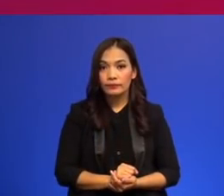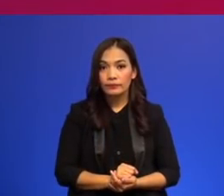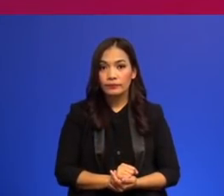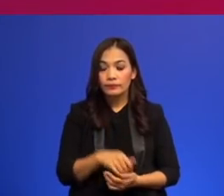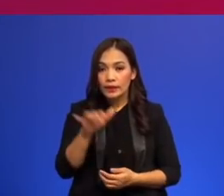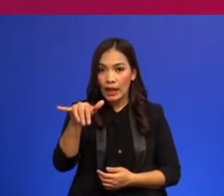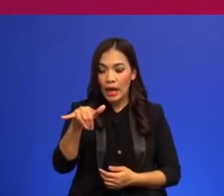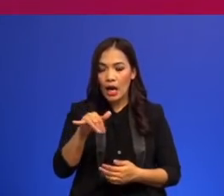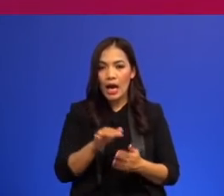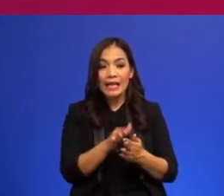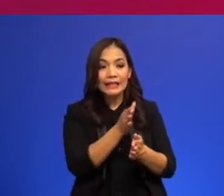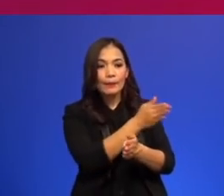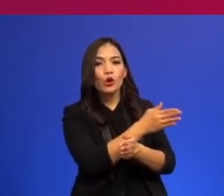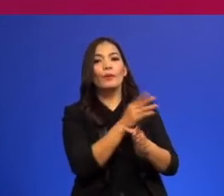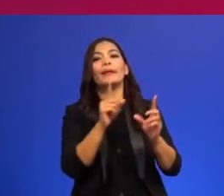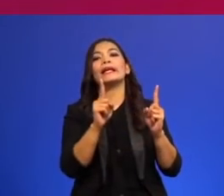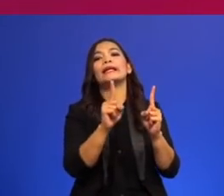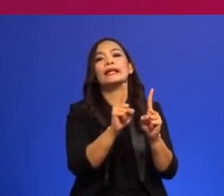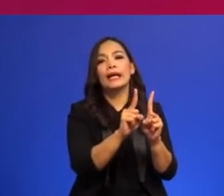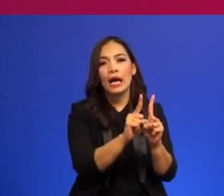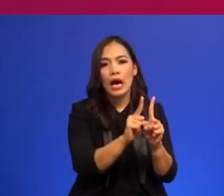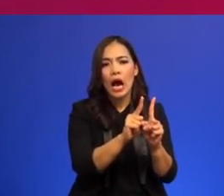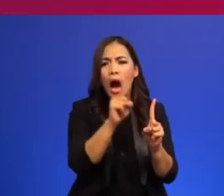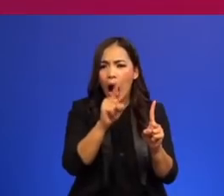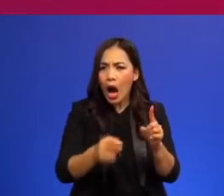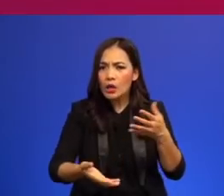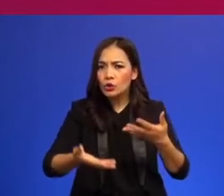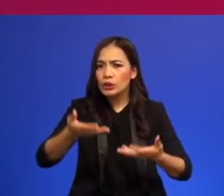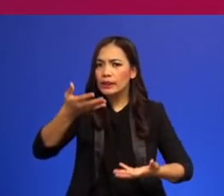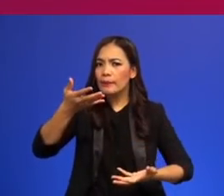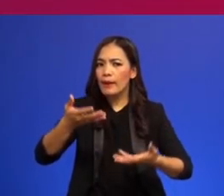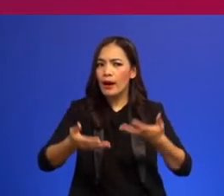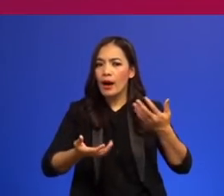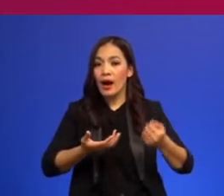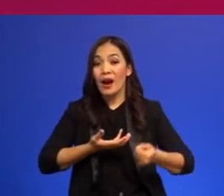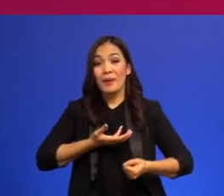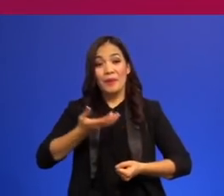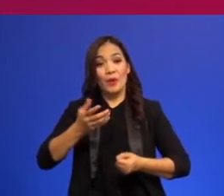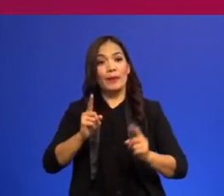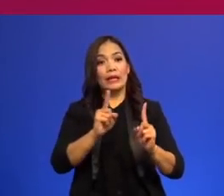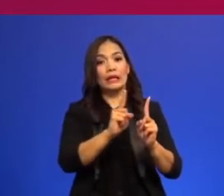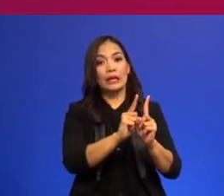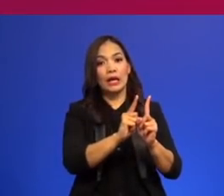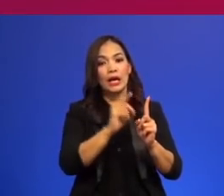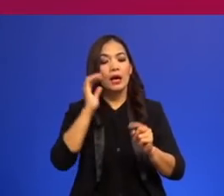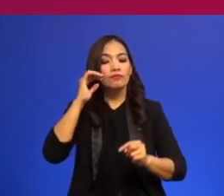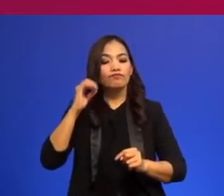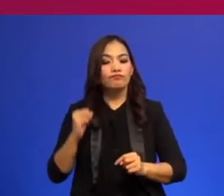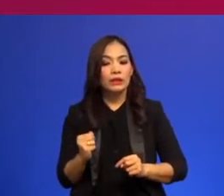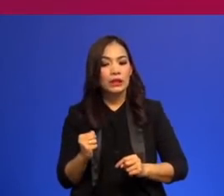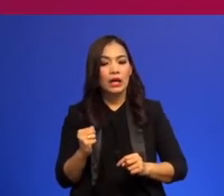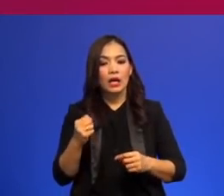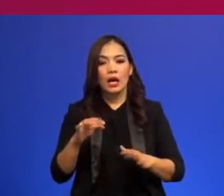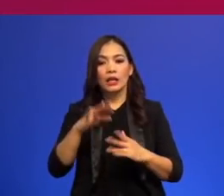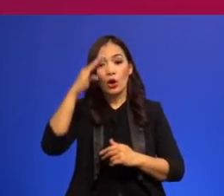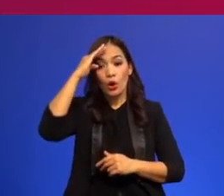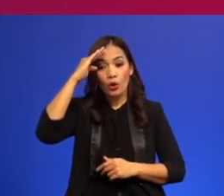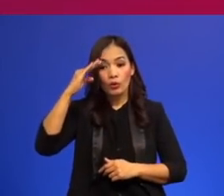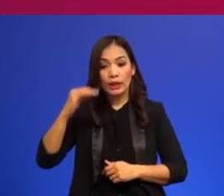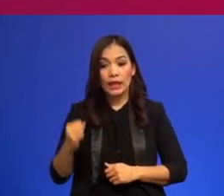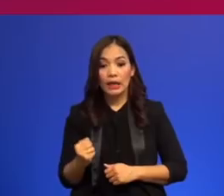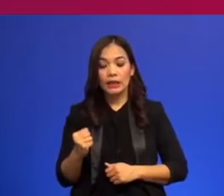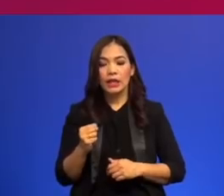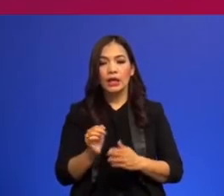Makanya sebelum Anda menikah, Anda pertimbangkan mau nggak menikah dengan wanita, dengan orang tua macam itu.